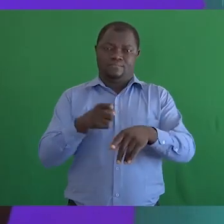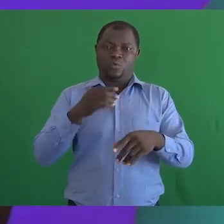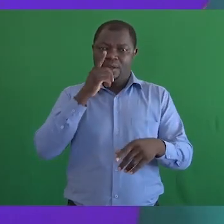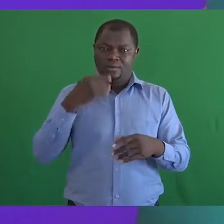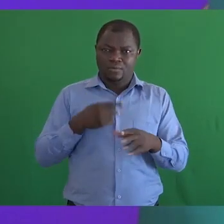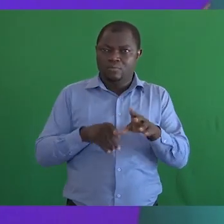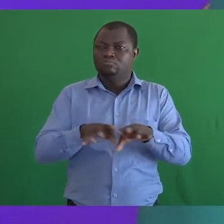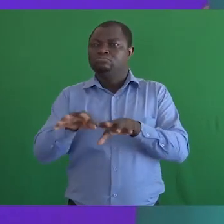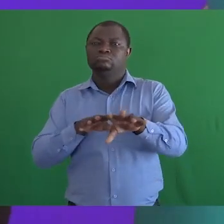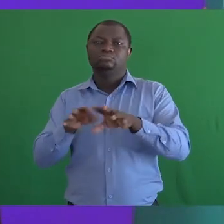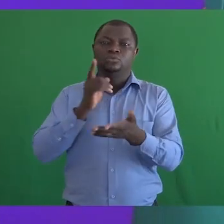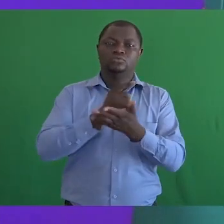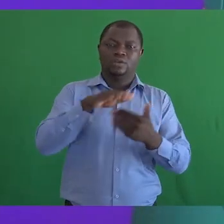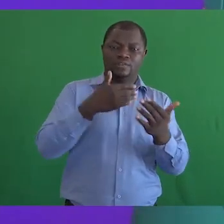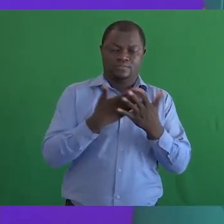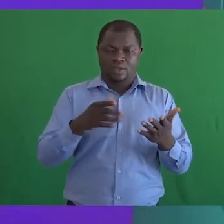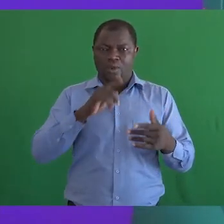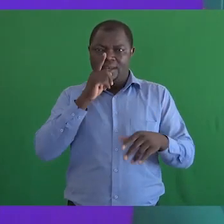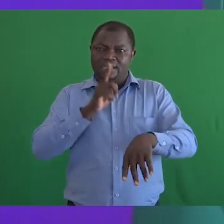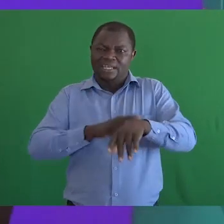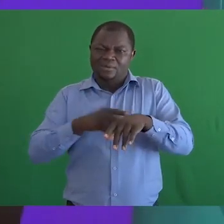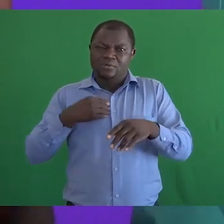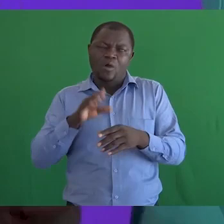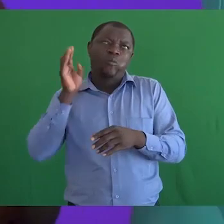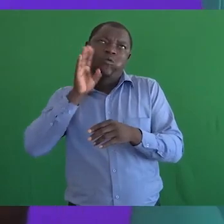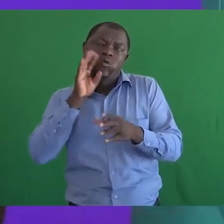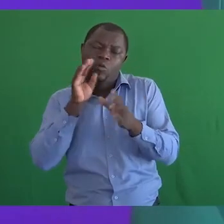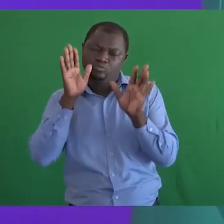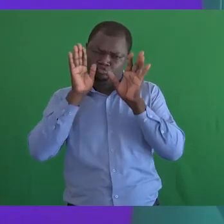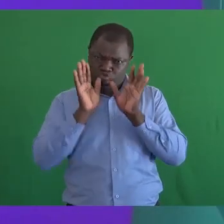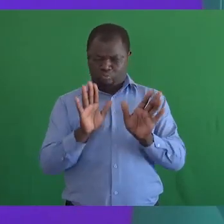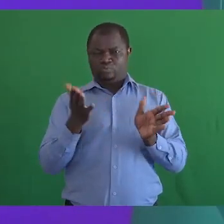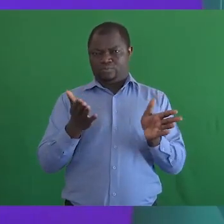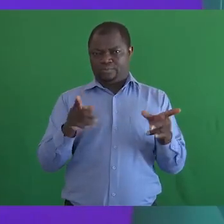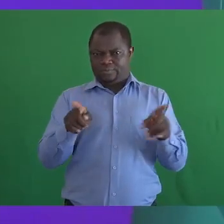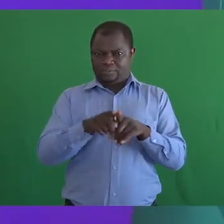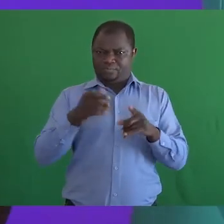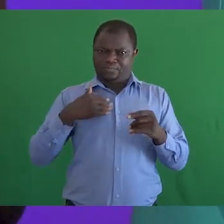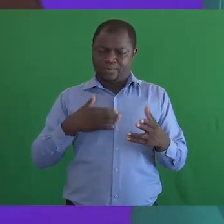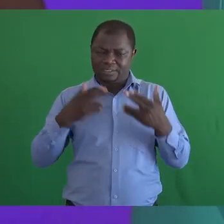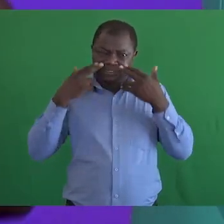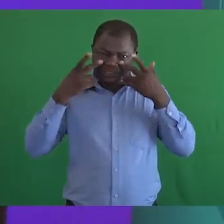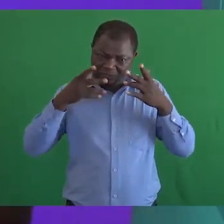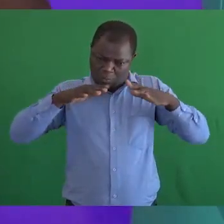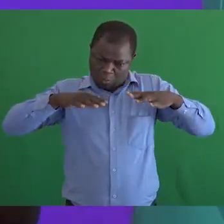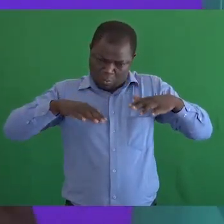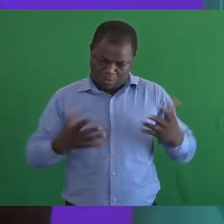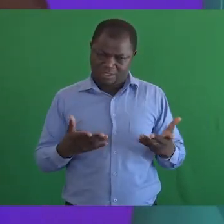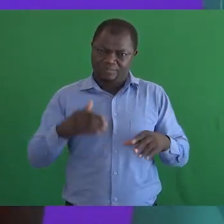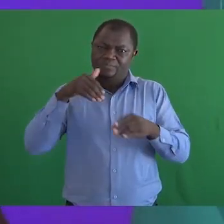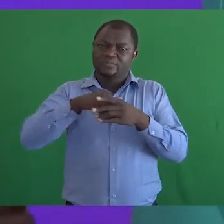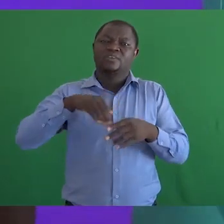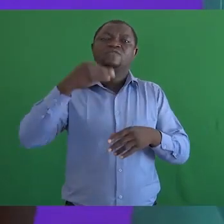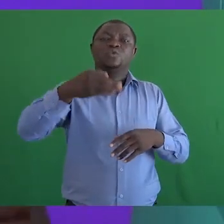ndichifamba kusvika mazuva ekuteera aguma uyezve zvii zvandinofanira kuzotarisira makore